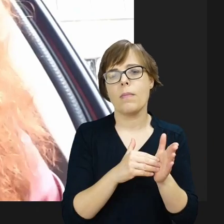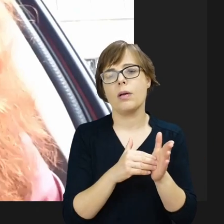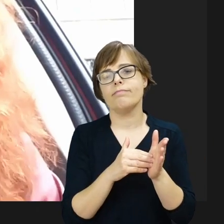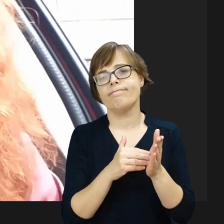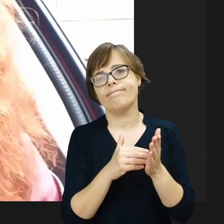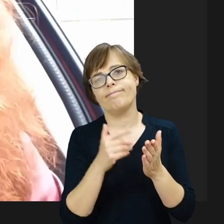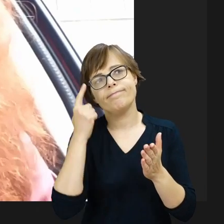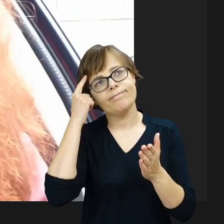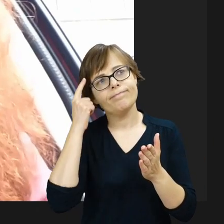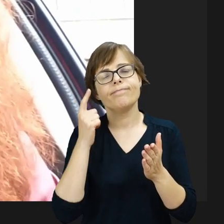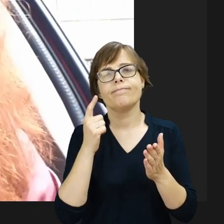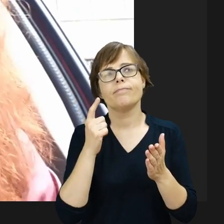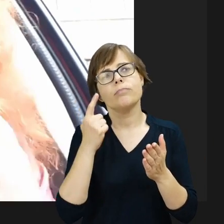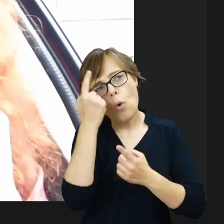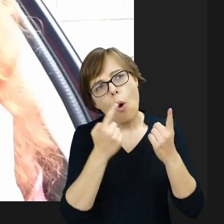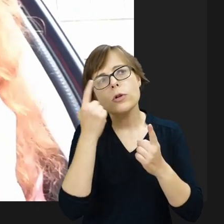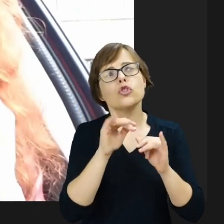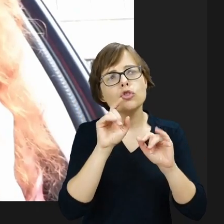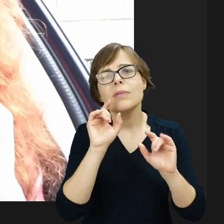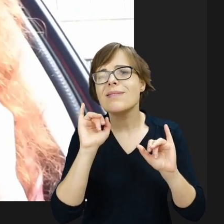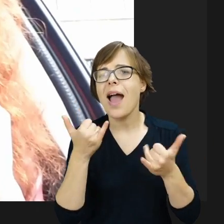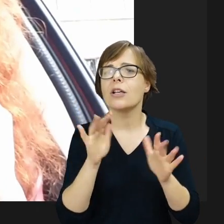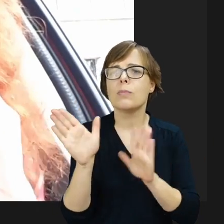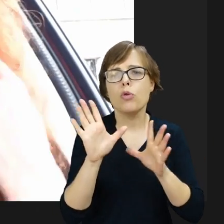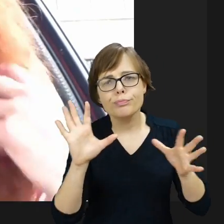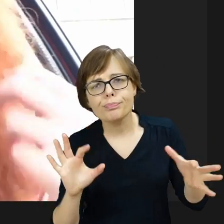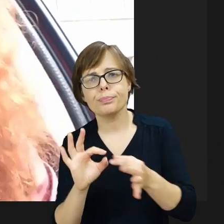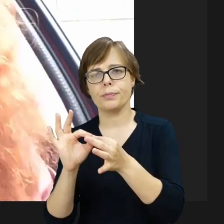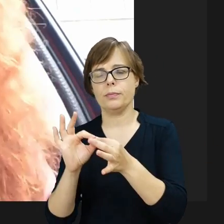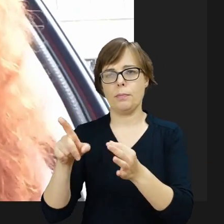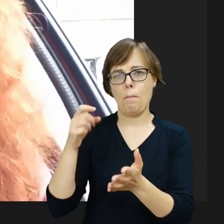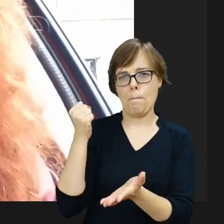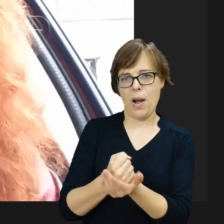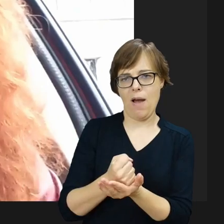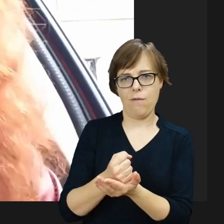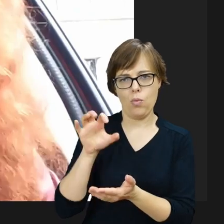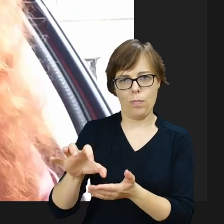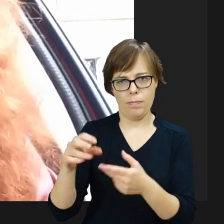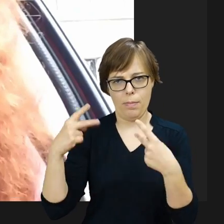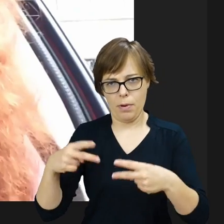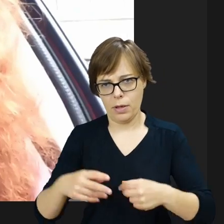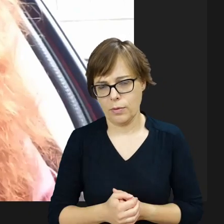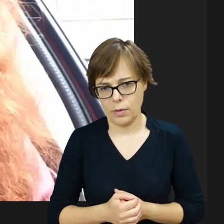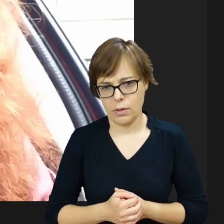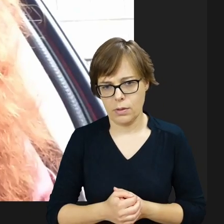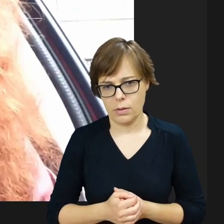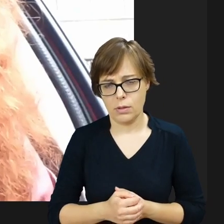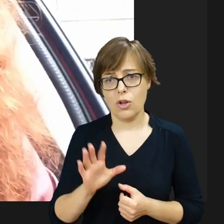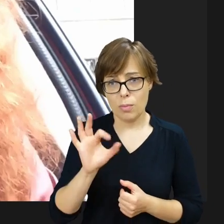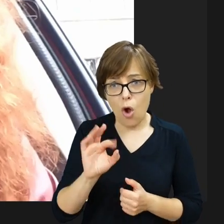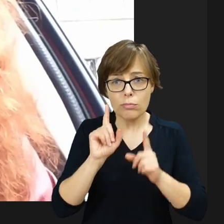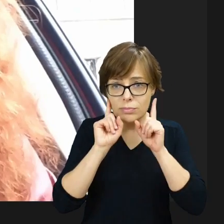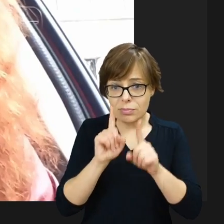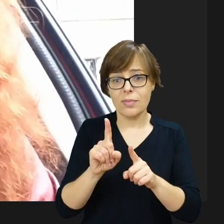jakiś ukłon w stronę prawa prasowego i w stronę tego, że jednak nadal mamy prawo z tego